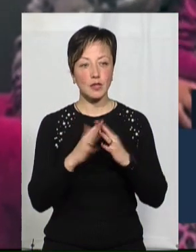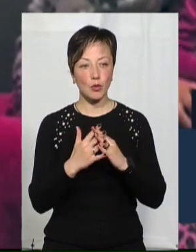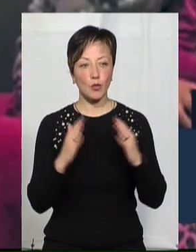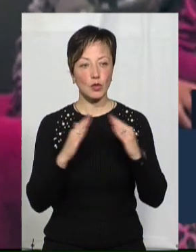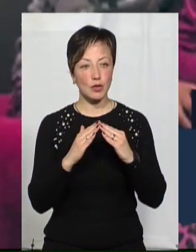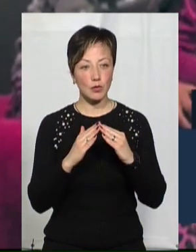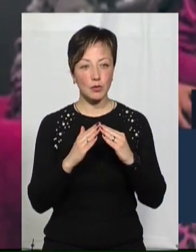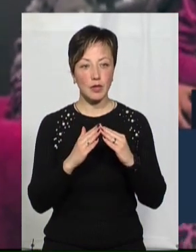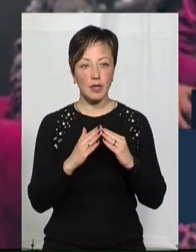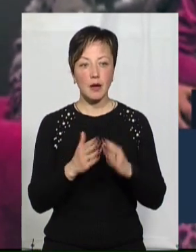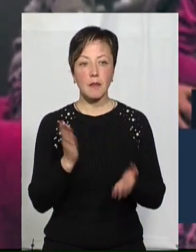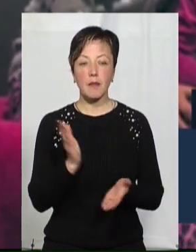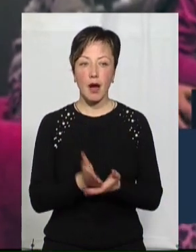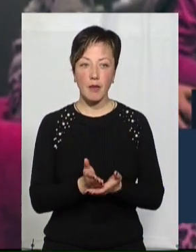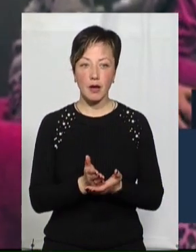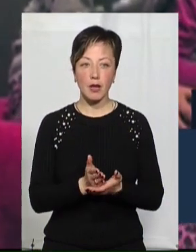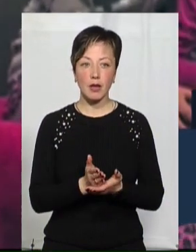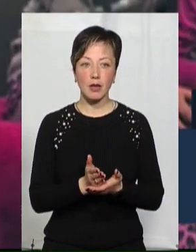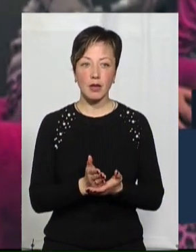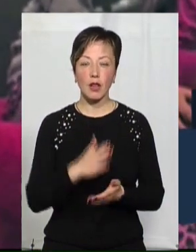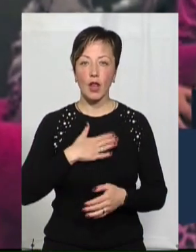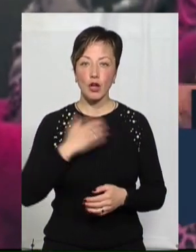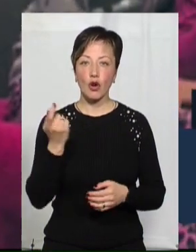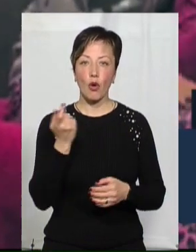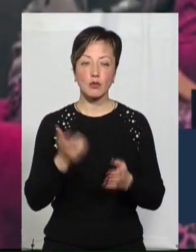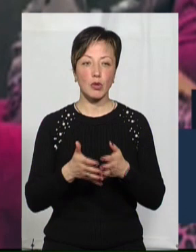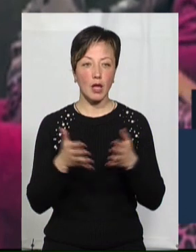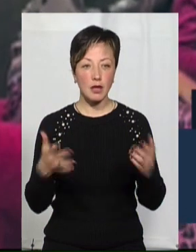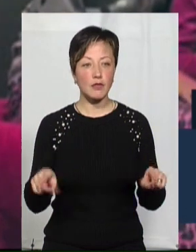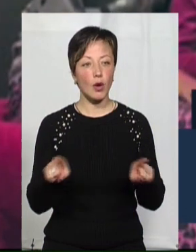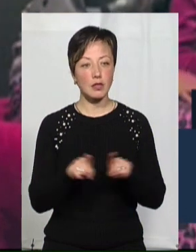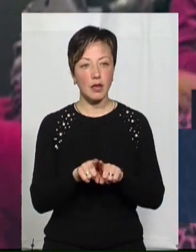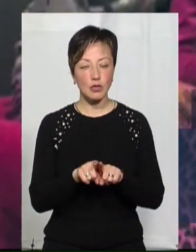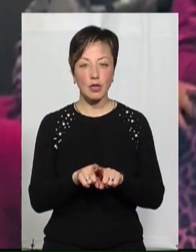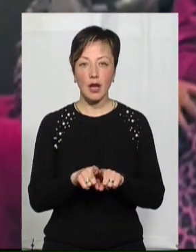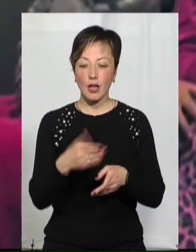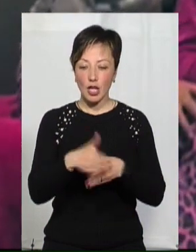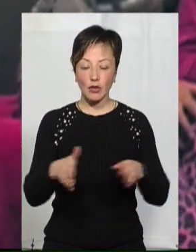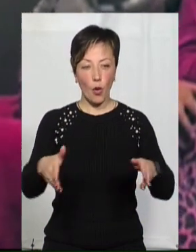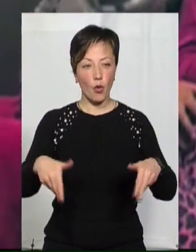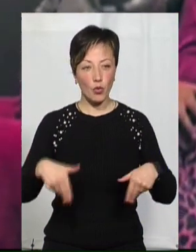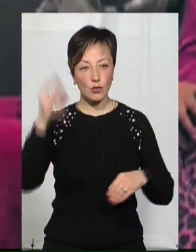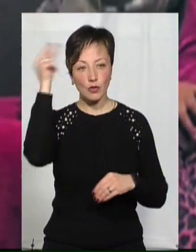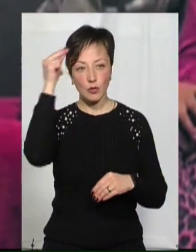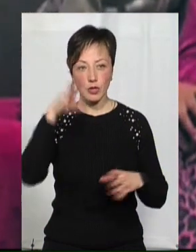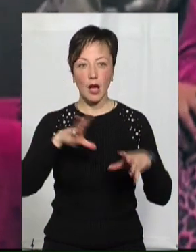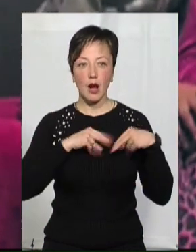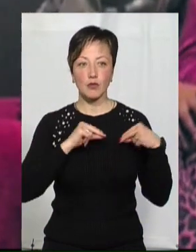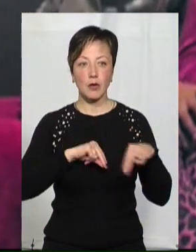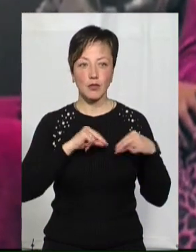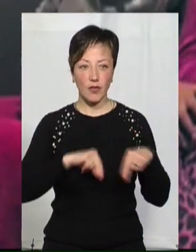будинку, де ми маємо наше господарство, а також клаптик городу, де ми вчимося разом